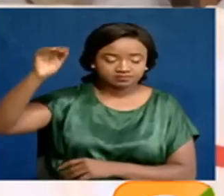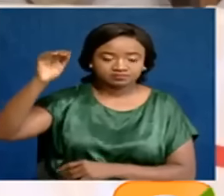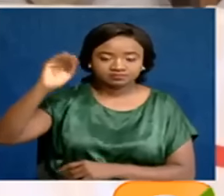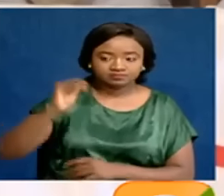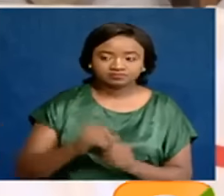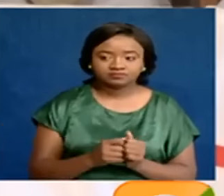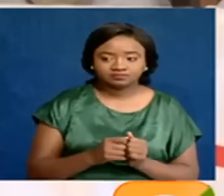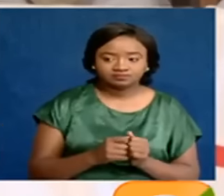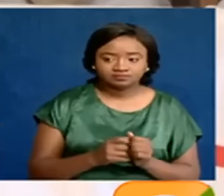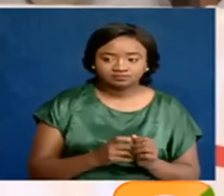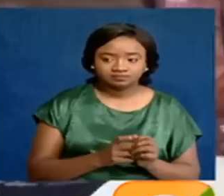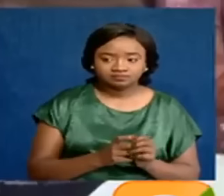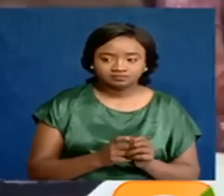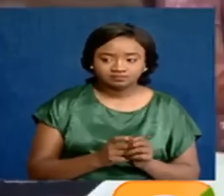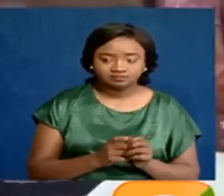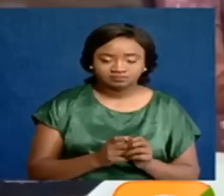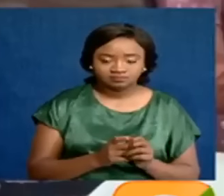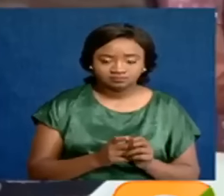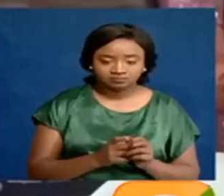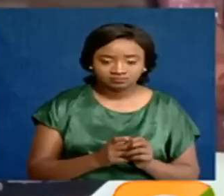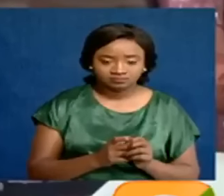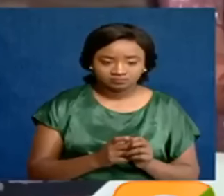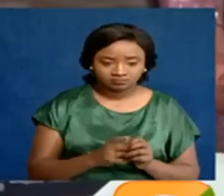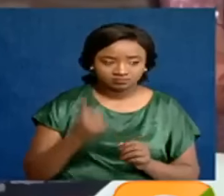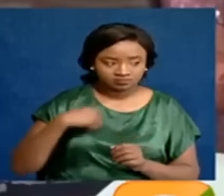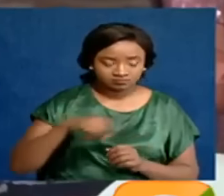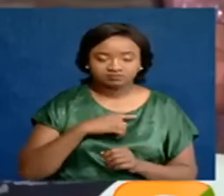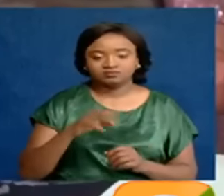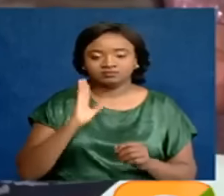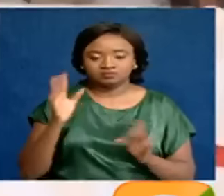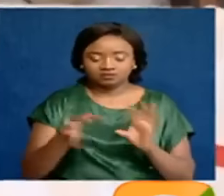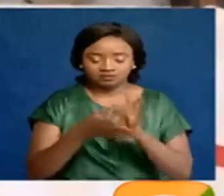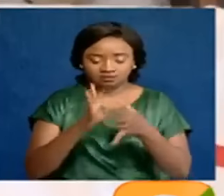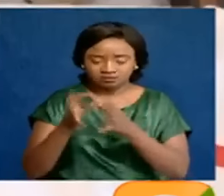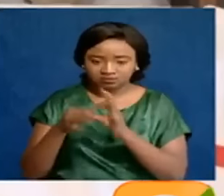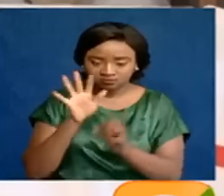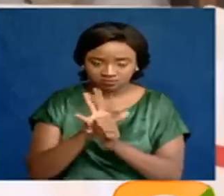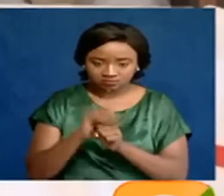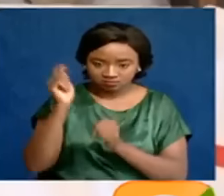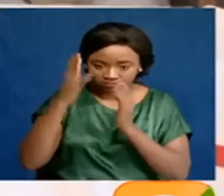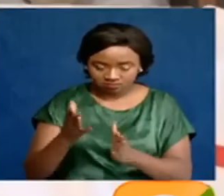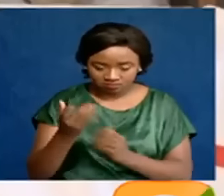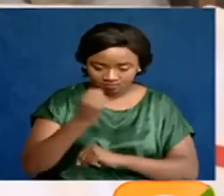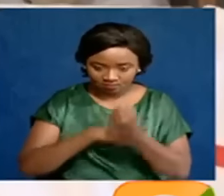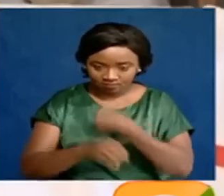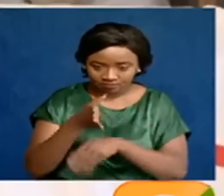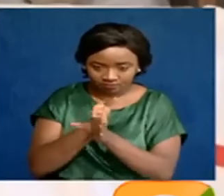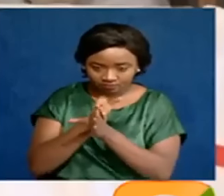2-2 will look like a joke. We shall join other Kenyans to get on the right trajectory